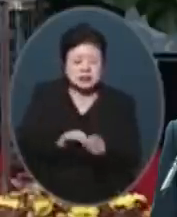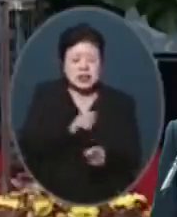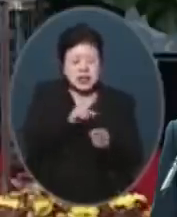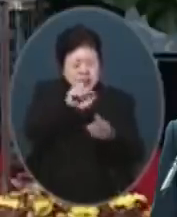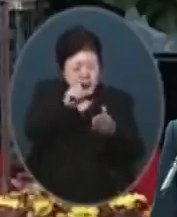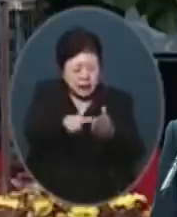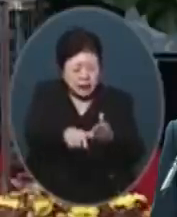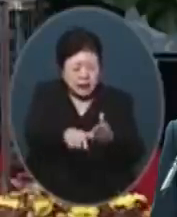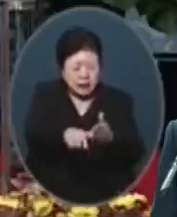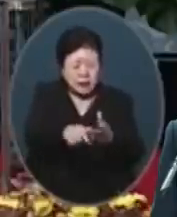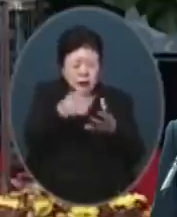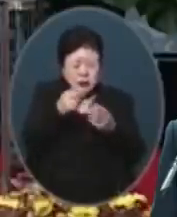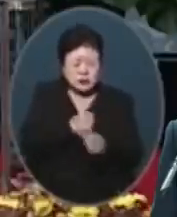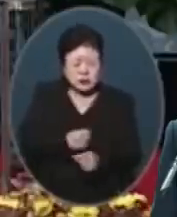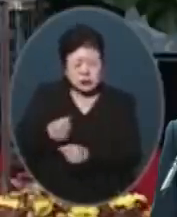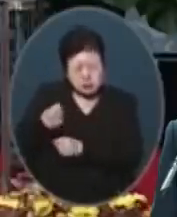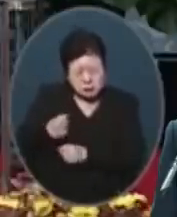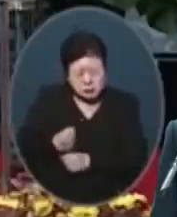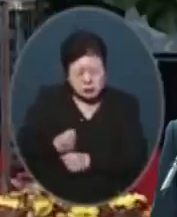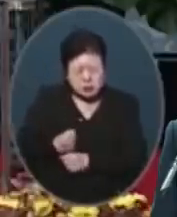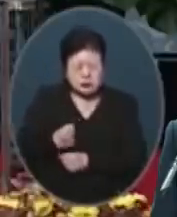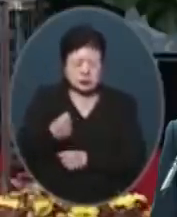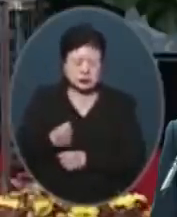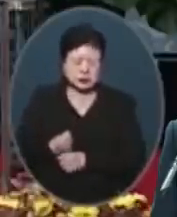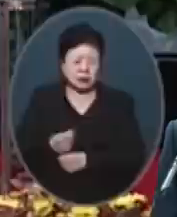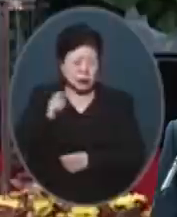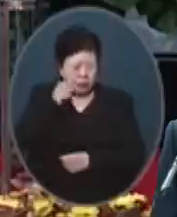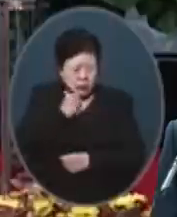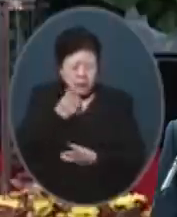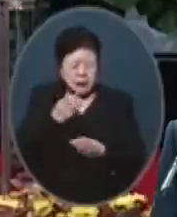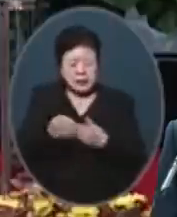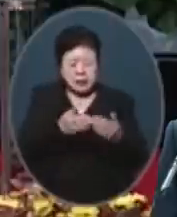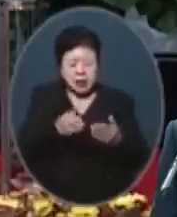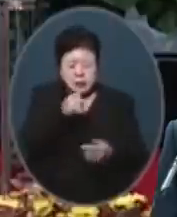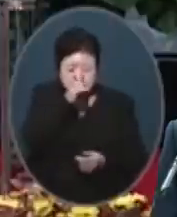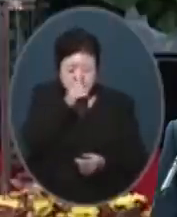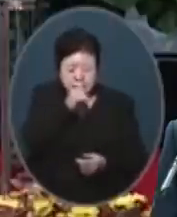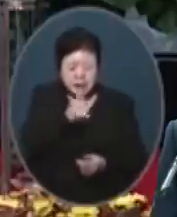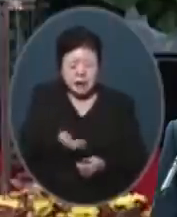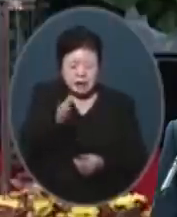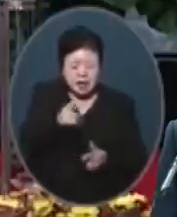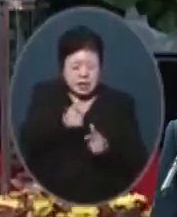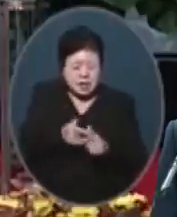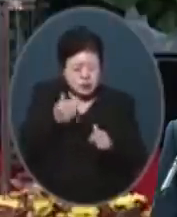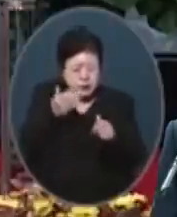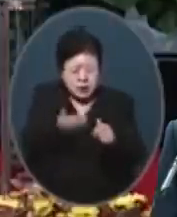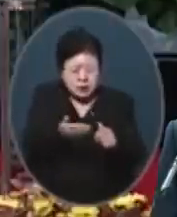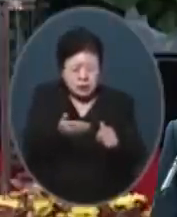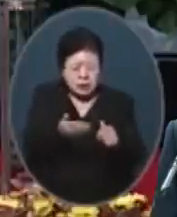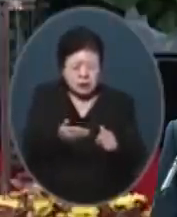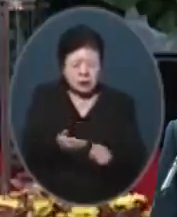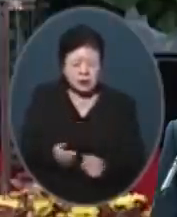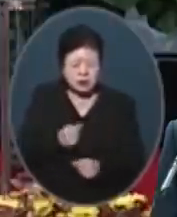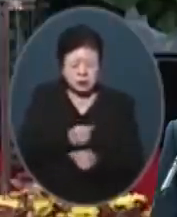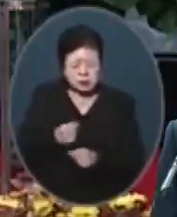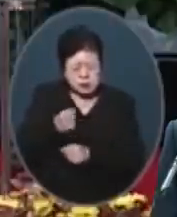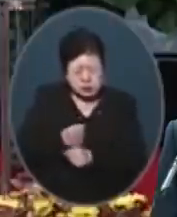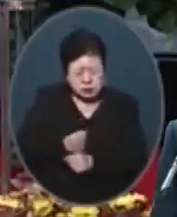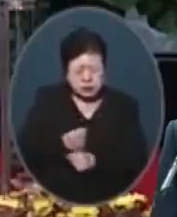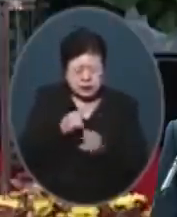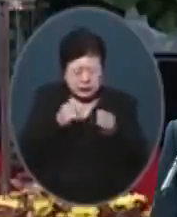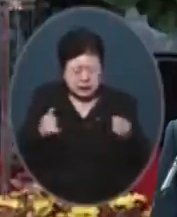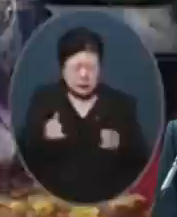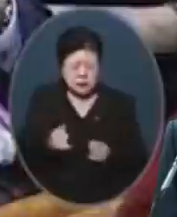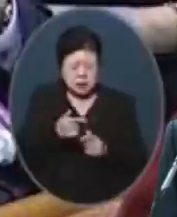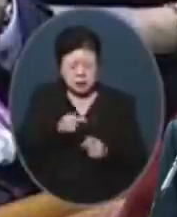살면서 수고하고 무거운 짐들을 지고 어려움을 많이 겪고 있습니다. 그러나 예수님께서 수고하고 무거운 짐진 자들은